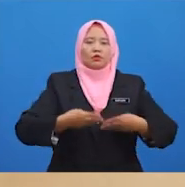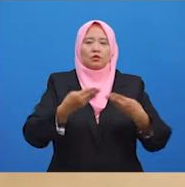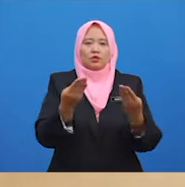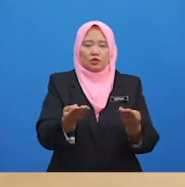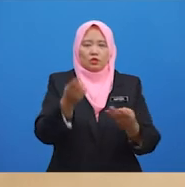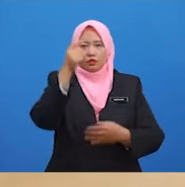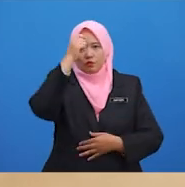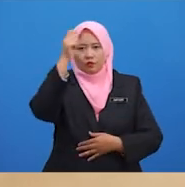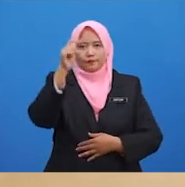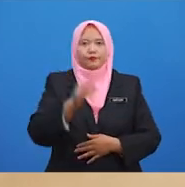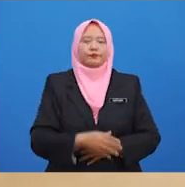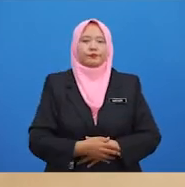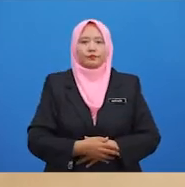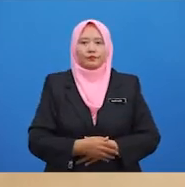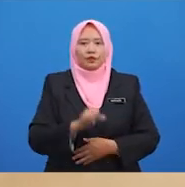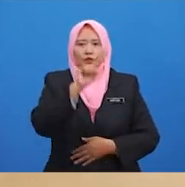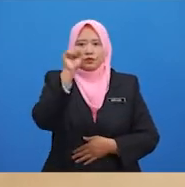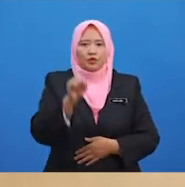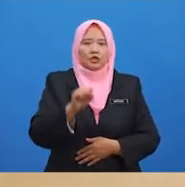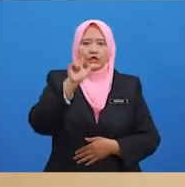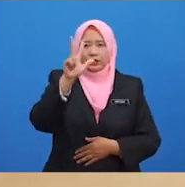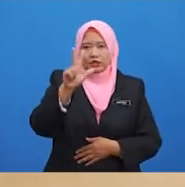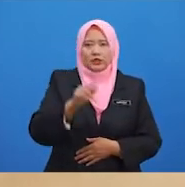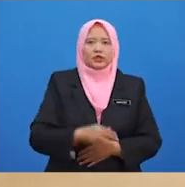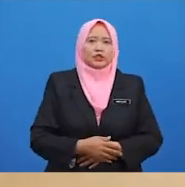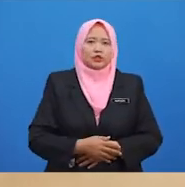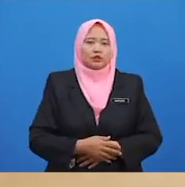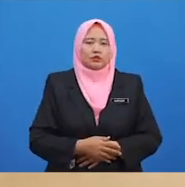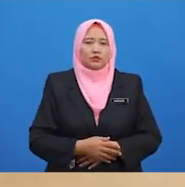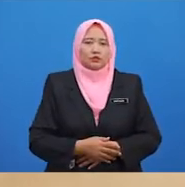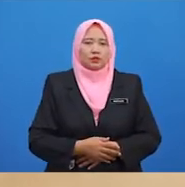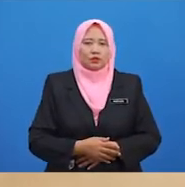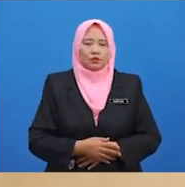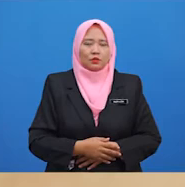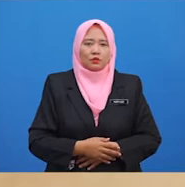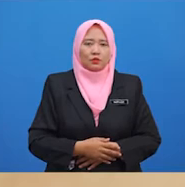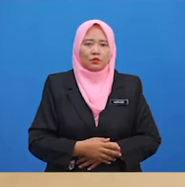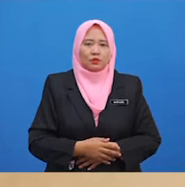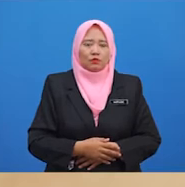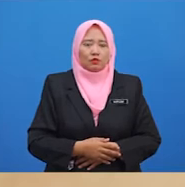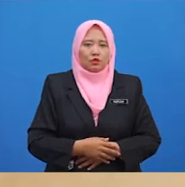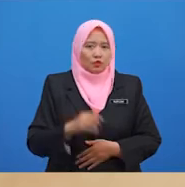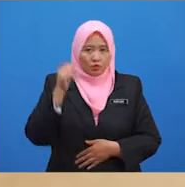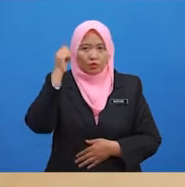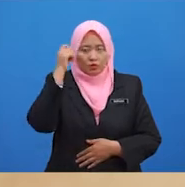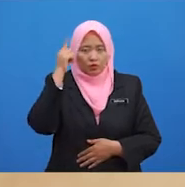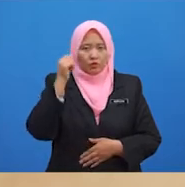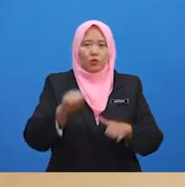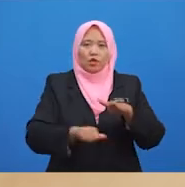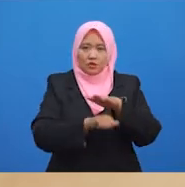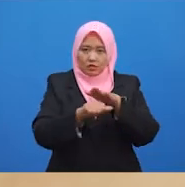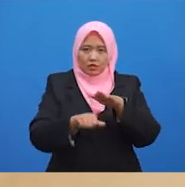Bagi soalan ketiga pula, soalan ini adalah menjurus kepada pengetahuan asas murid-murid